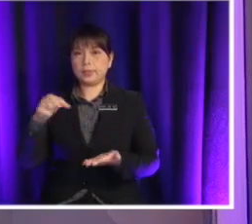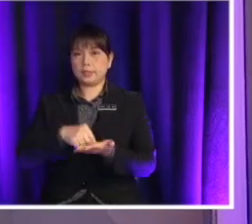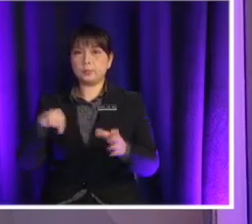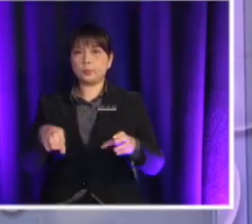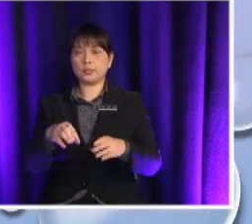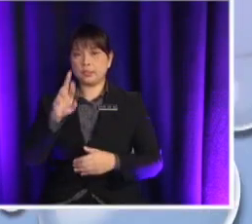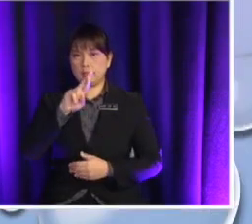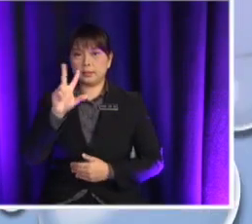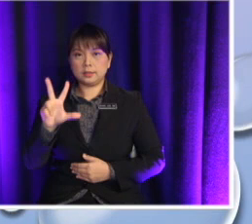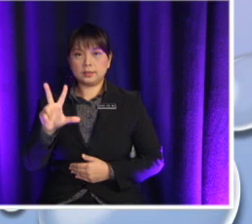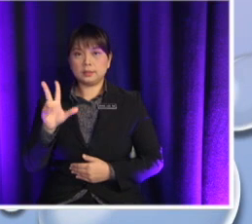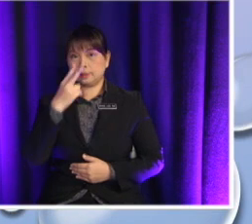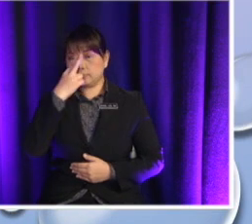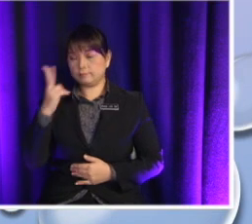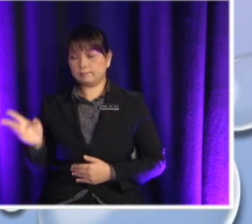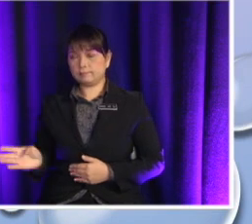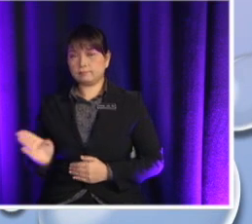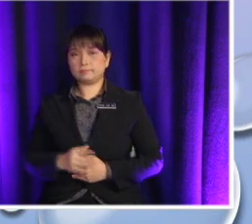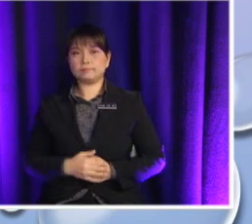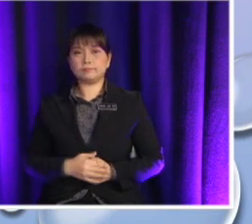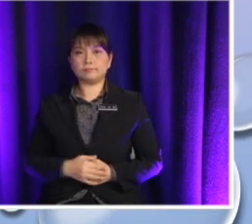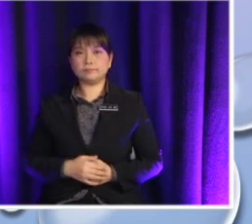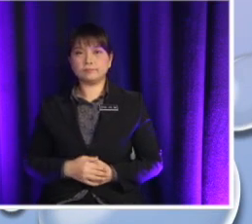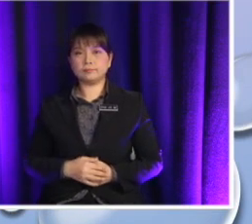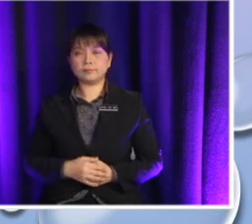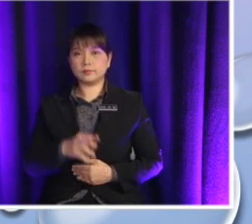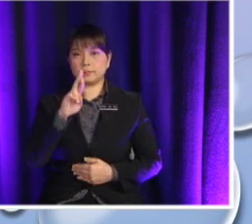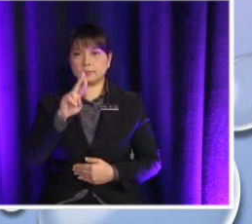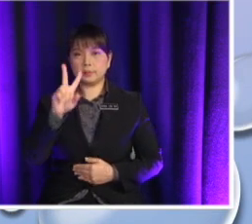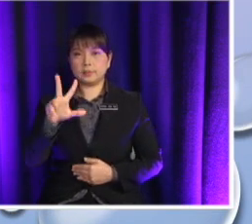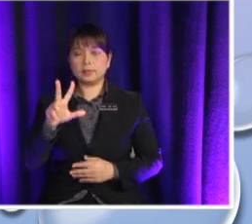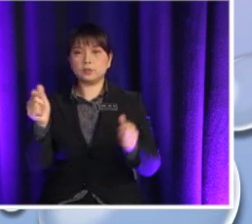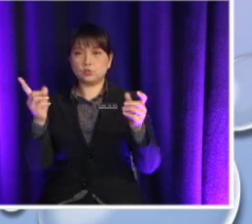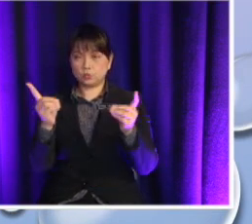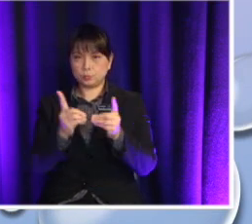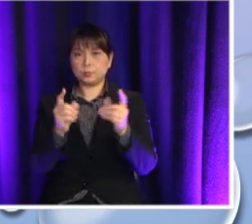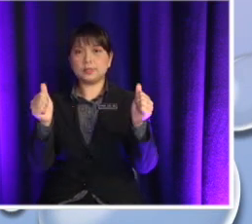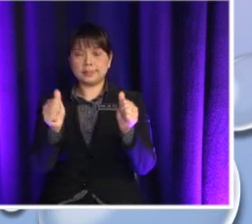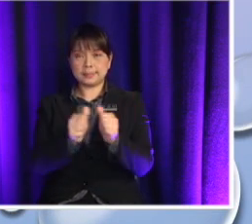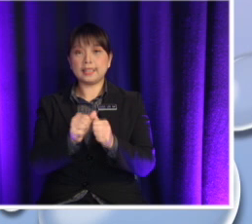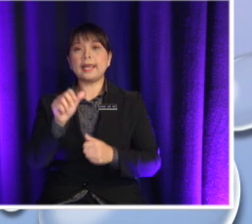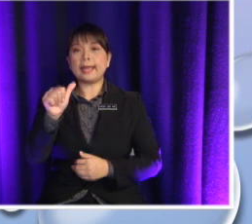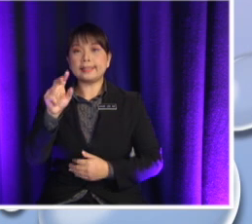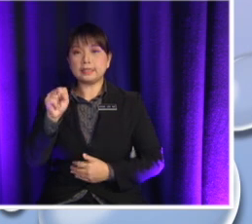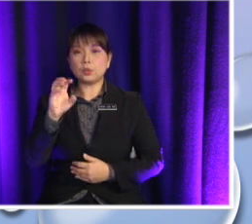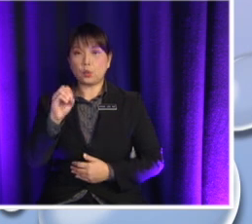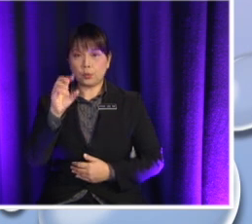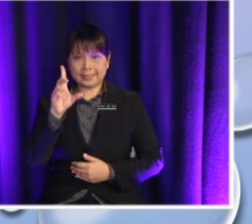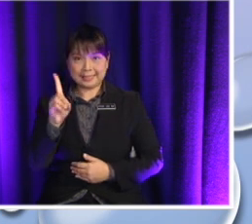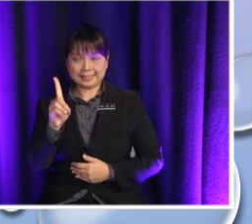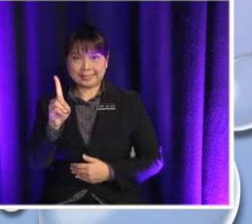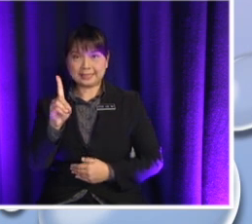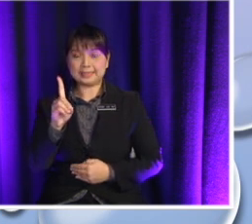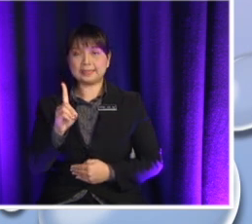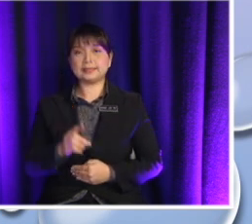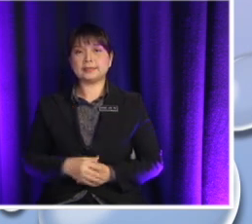R3 tadi sini kita dah settle. R3 jumpa dengan anode LED. Okey, sini anode ni kita tahu anode,